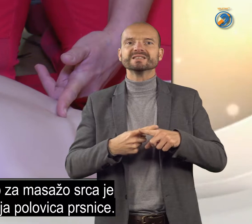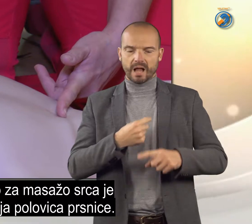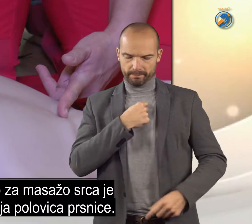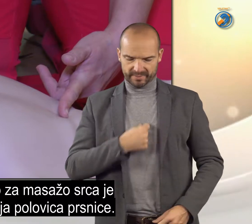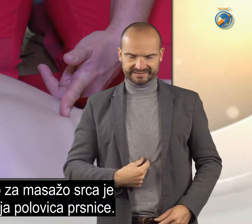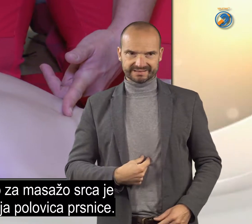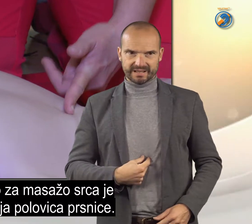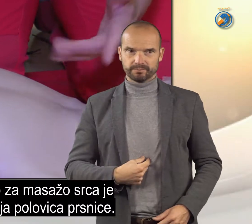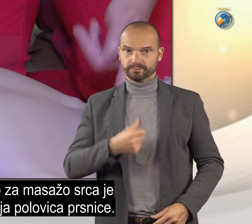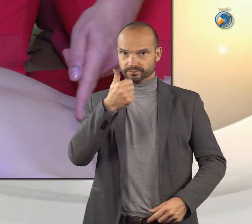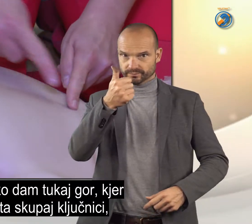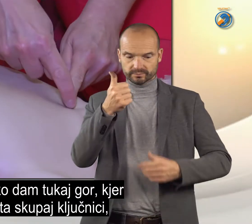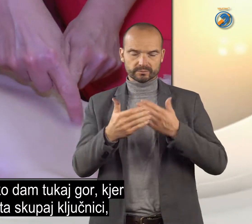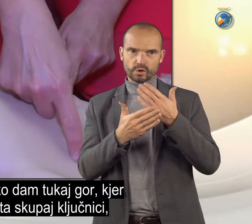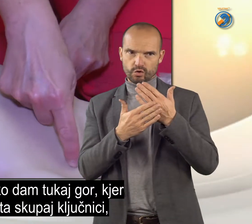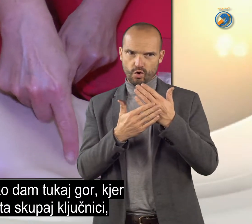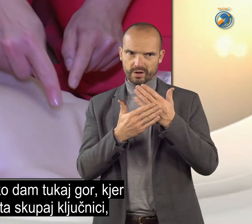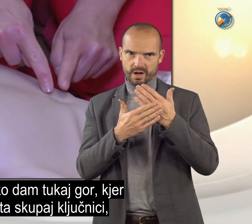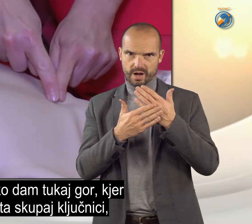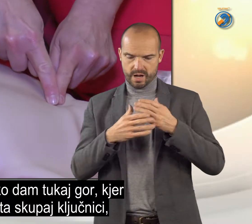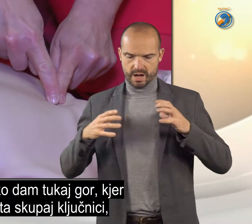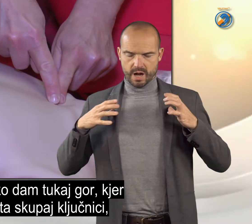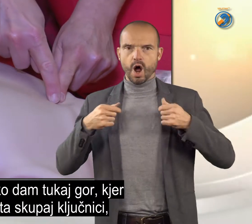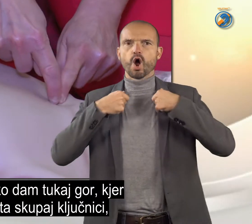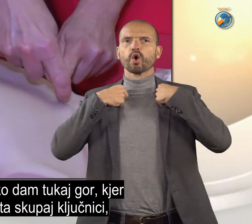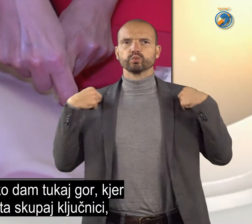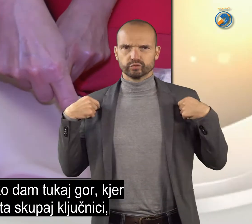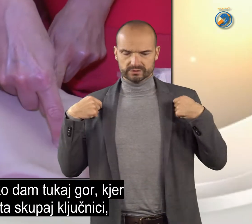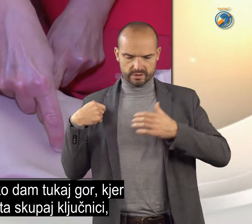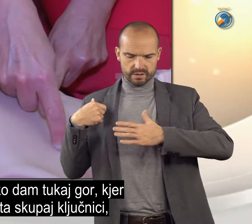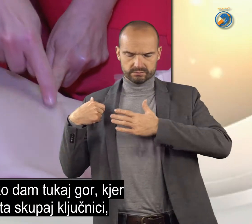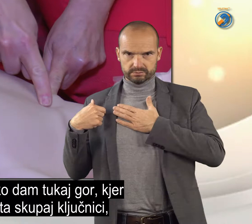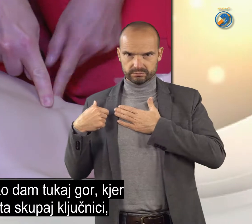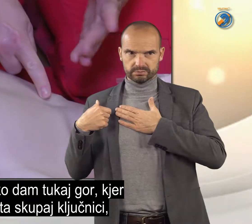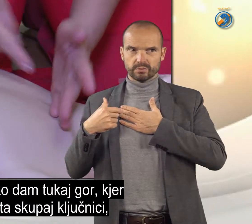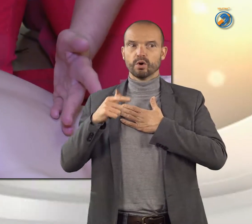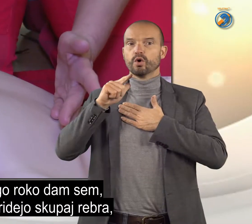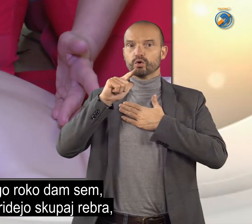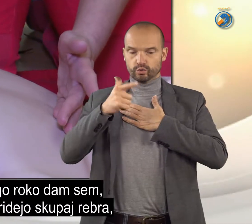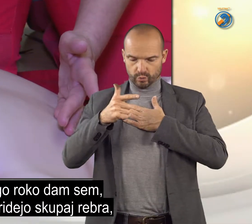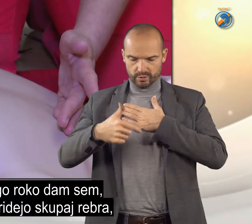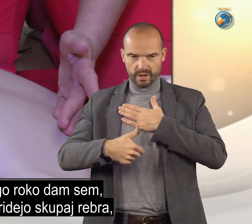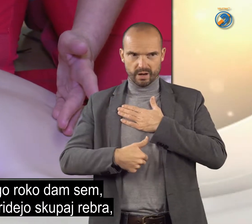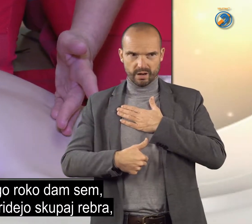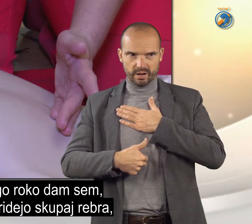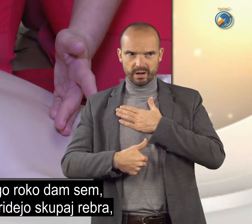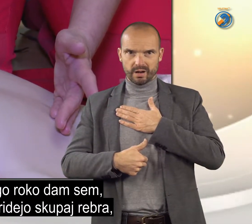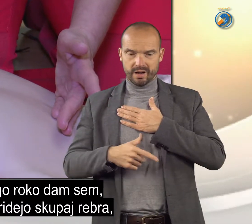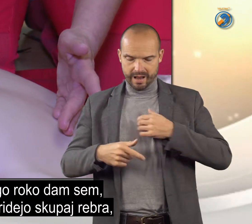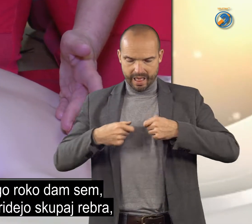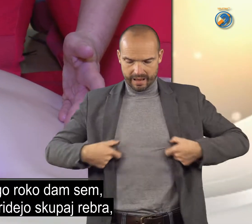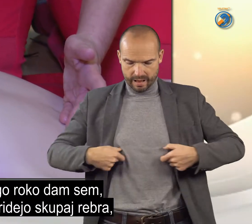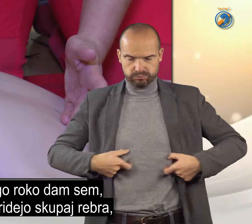spodnja polovica prsnice. Eno roko dam tukaj gor, kjer prideta skupaj ključnice, drugo roko dam sem,